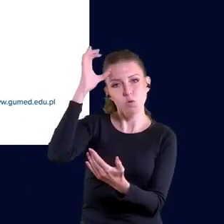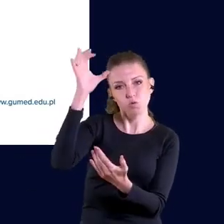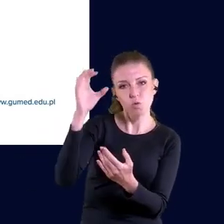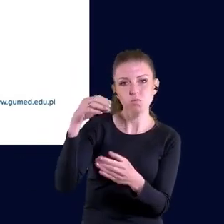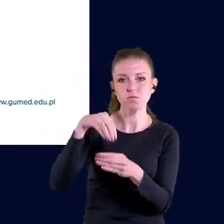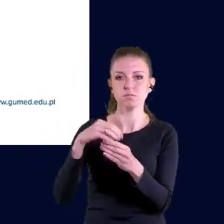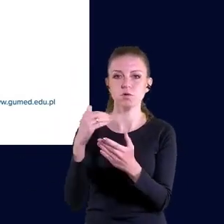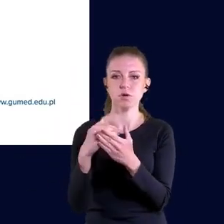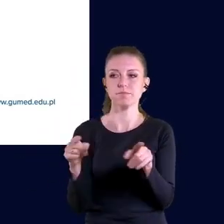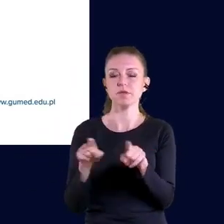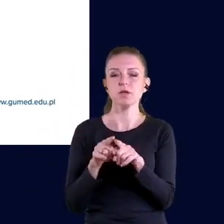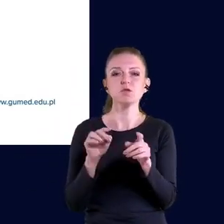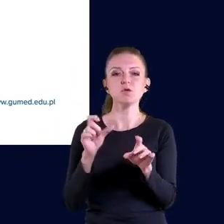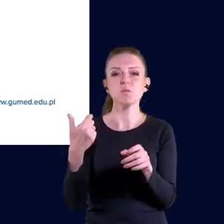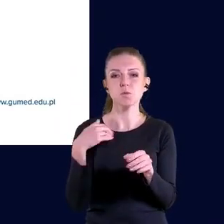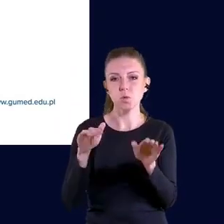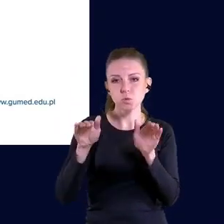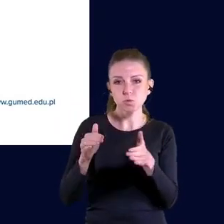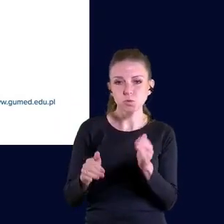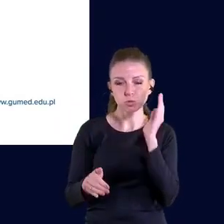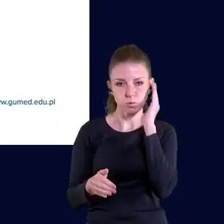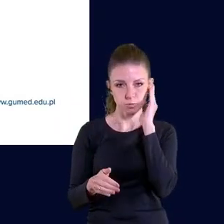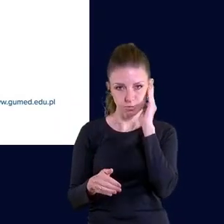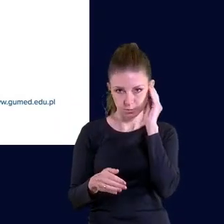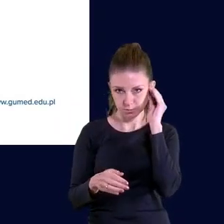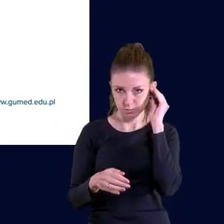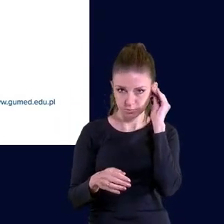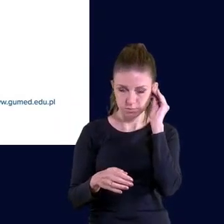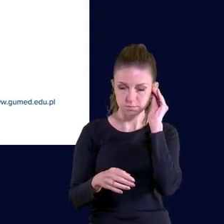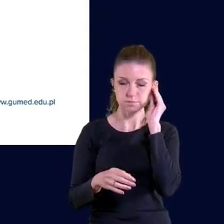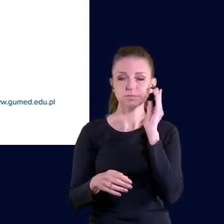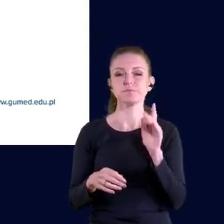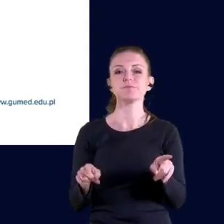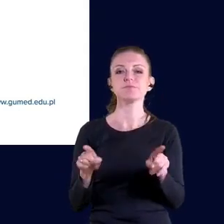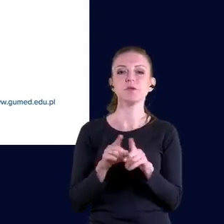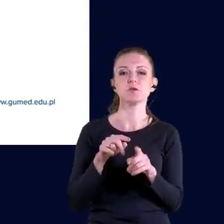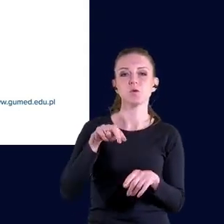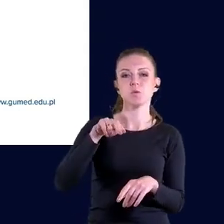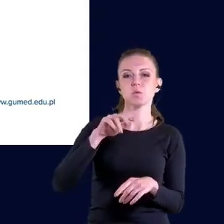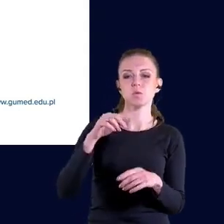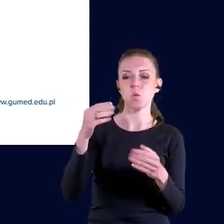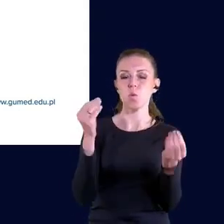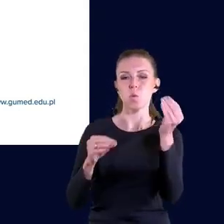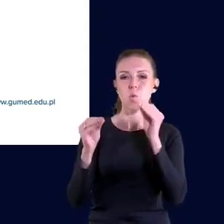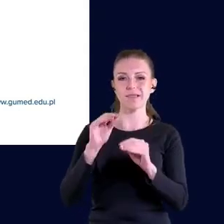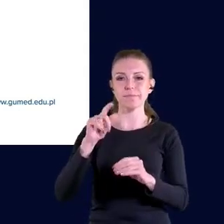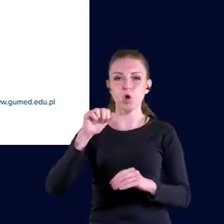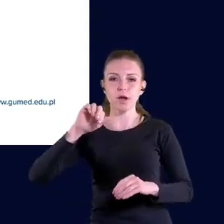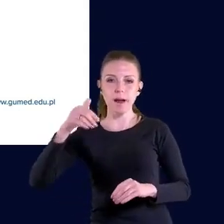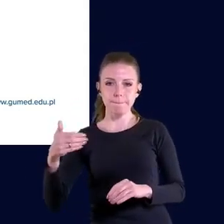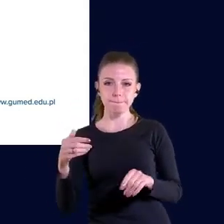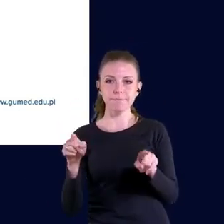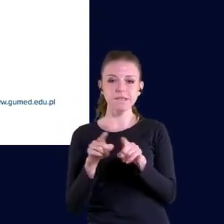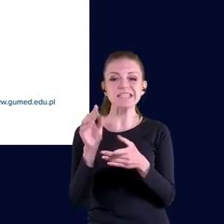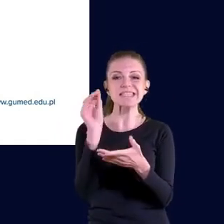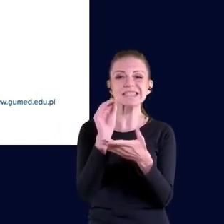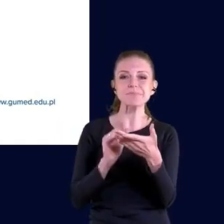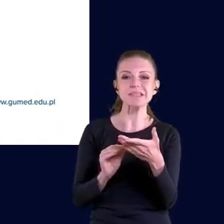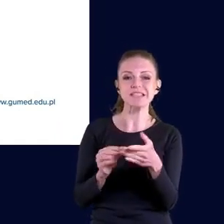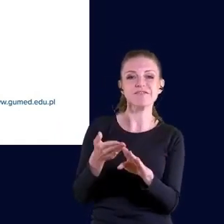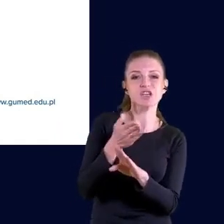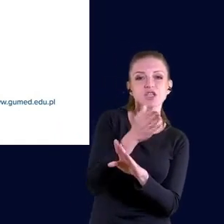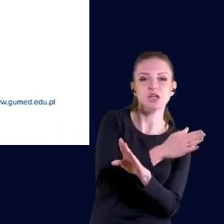zamontowanie wykaz skrótów wykorzystywanych w ramach układ biogramu z biogramu z wcześniejszych tomów